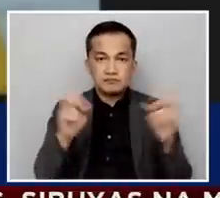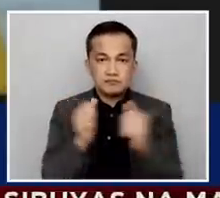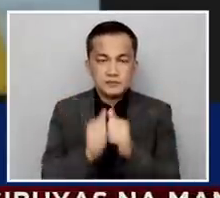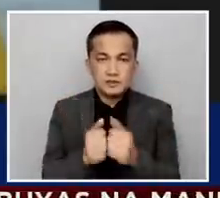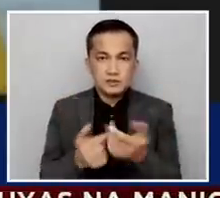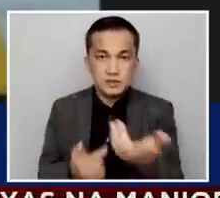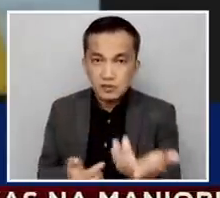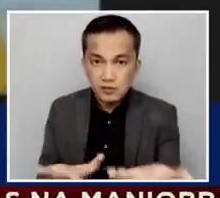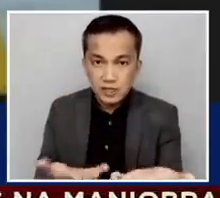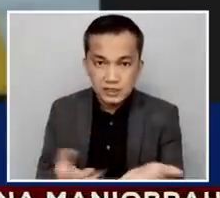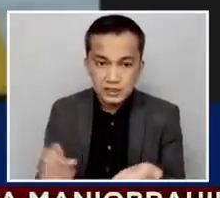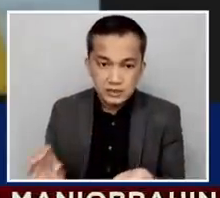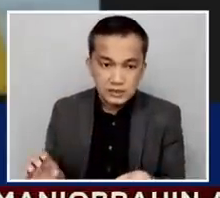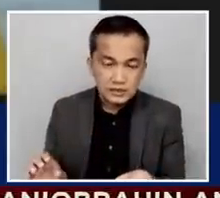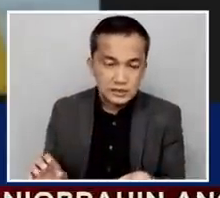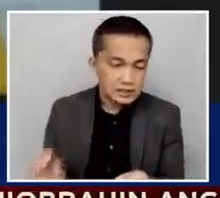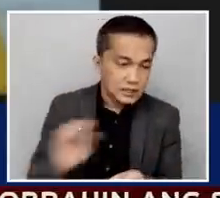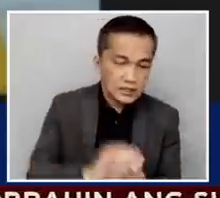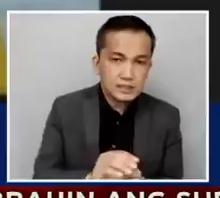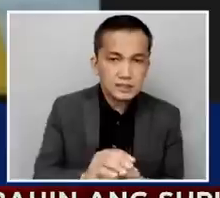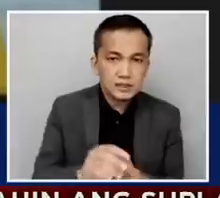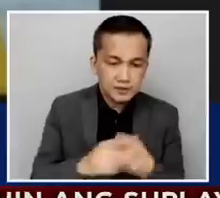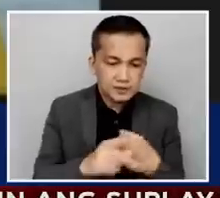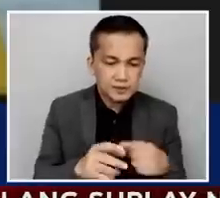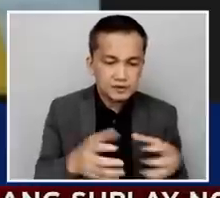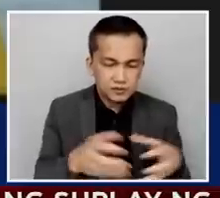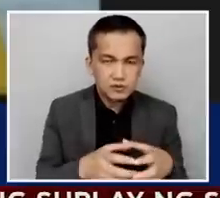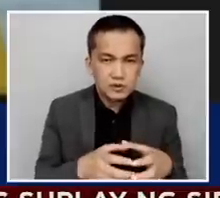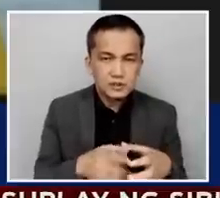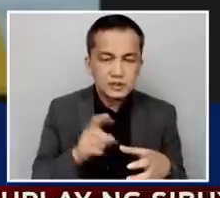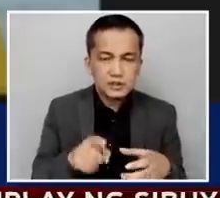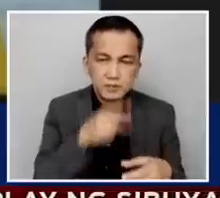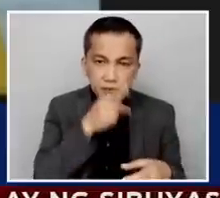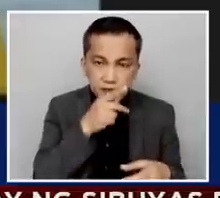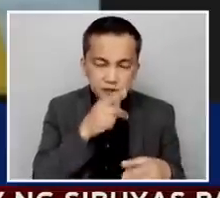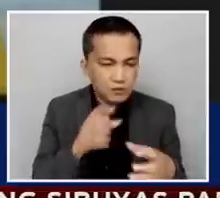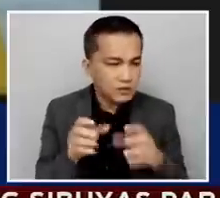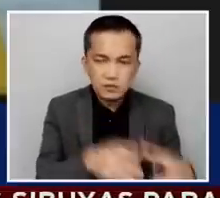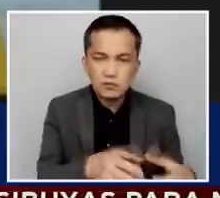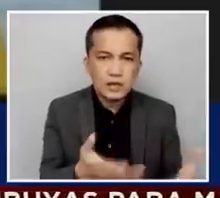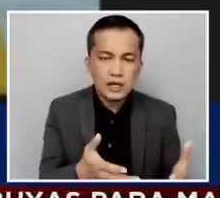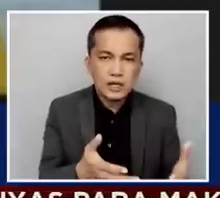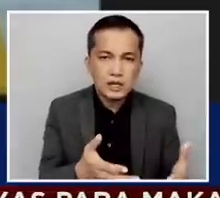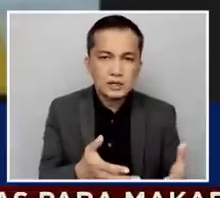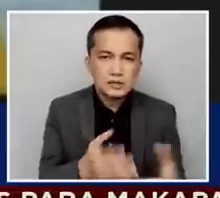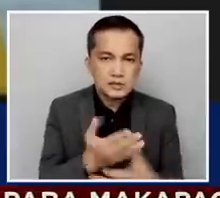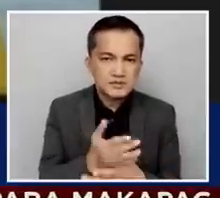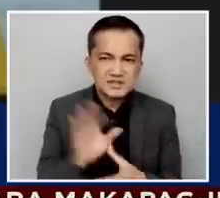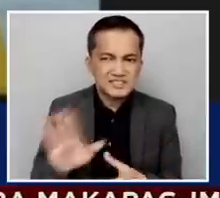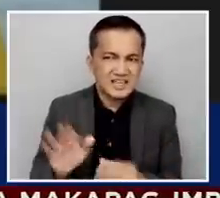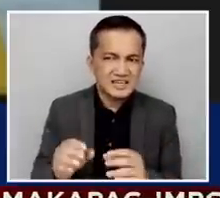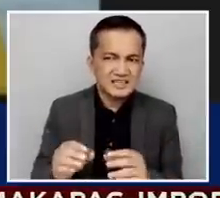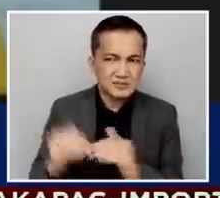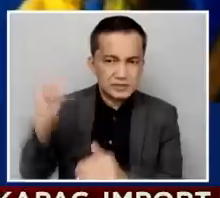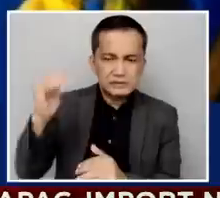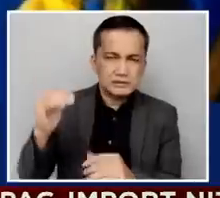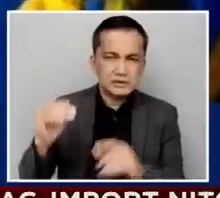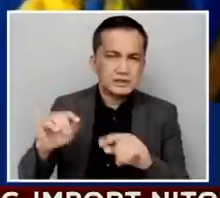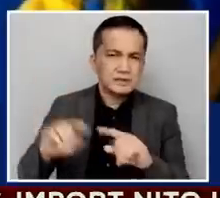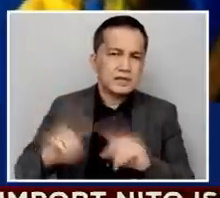nang ilalagay private sector, dapat ang share mo is hindi na ganun kalaki sa original